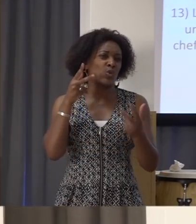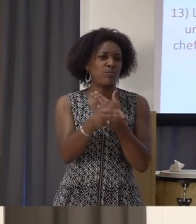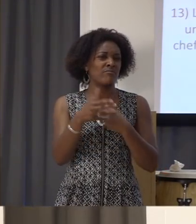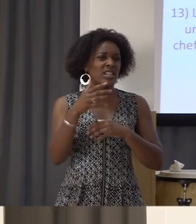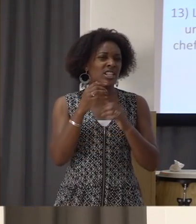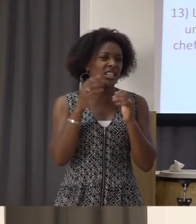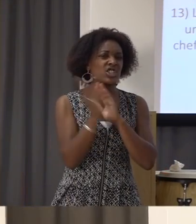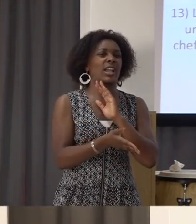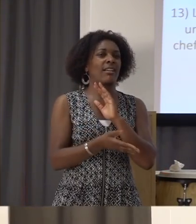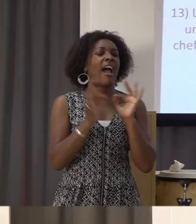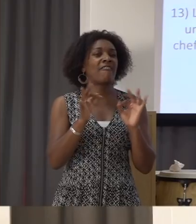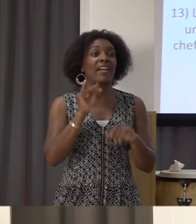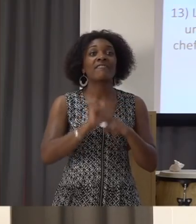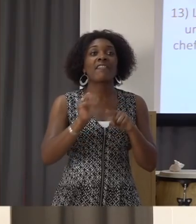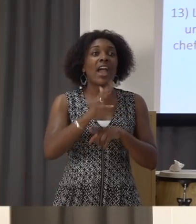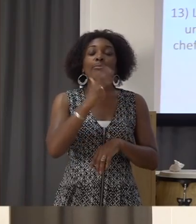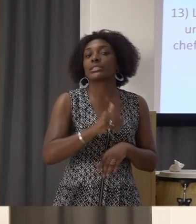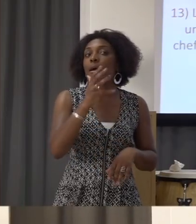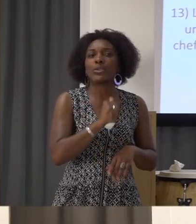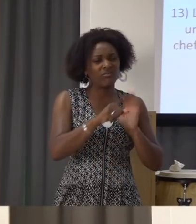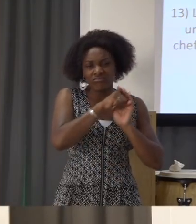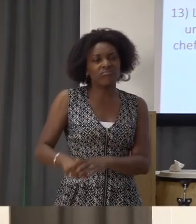L'esprit de non-accomplissement.